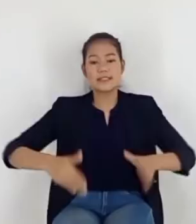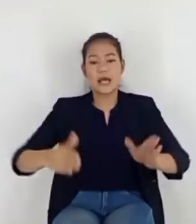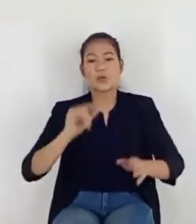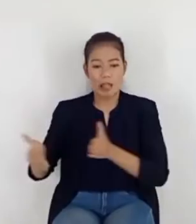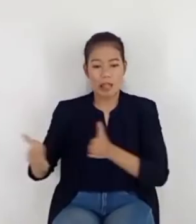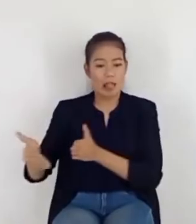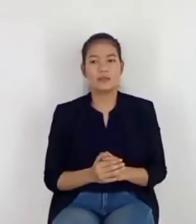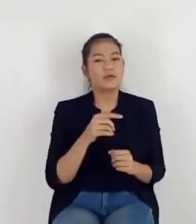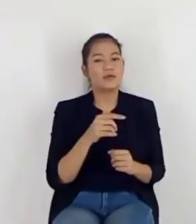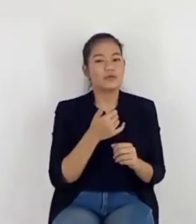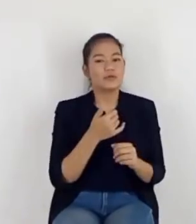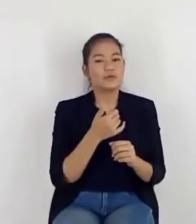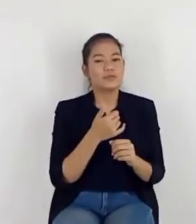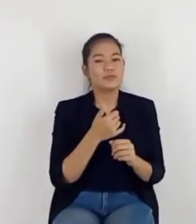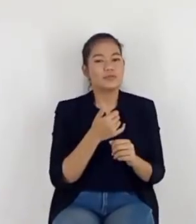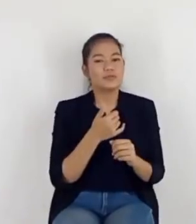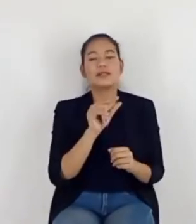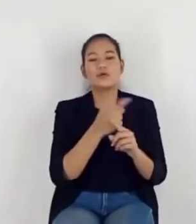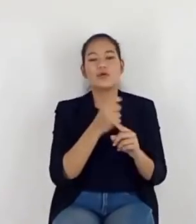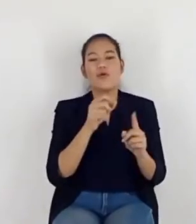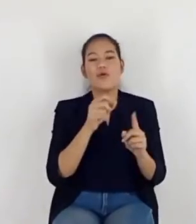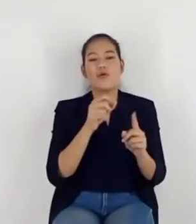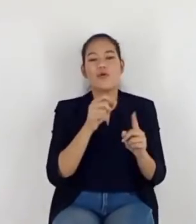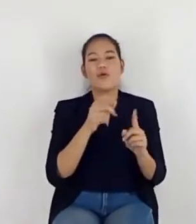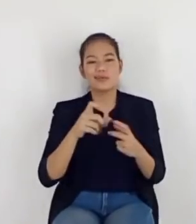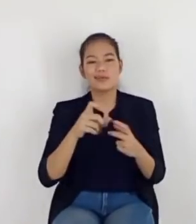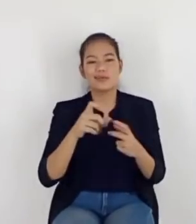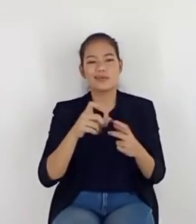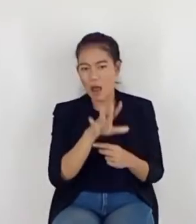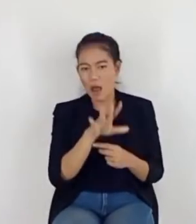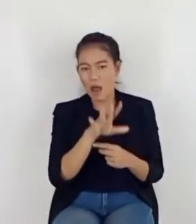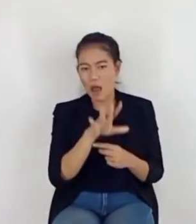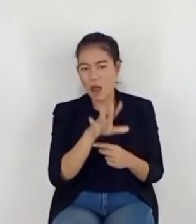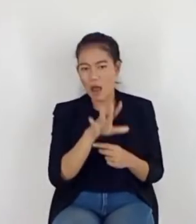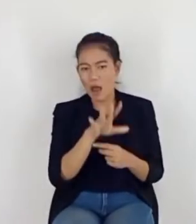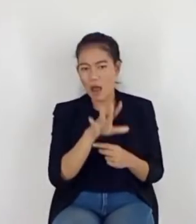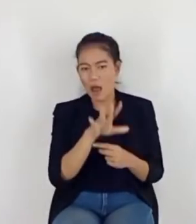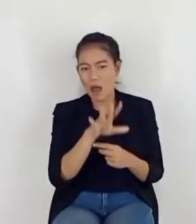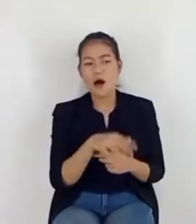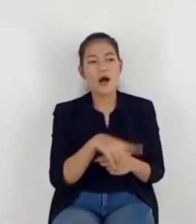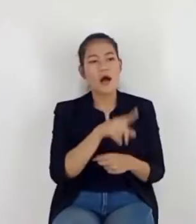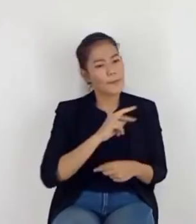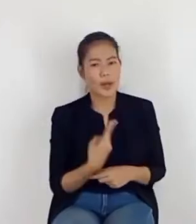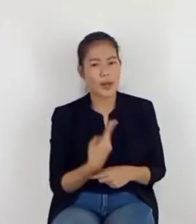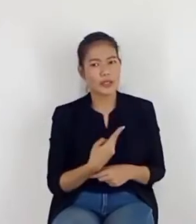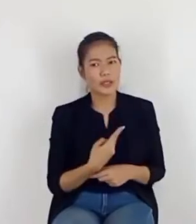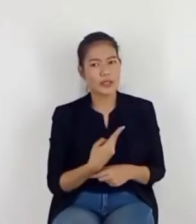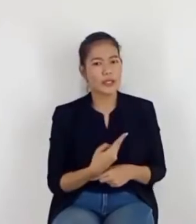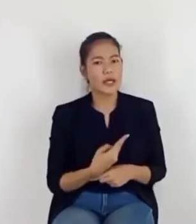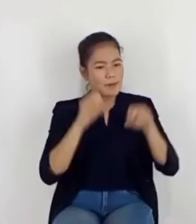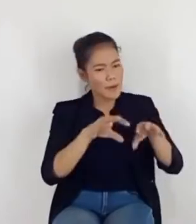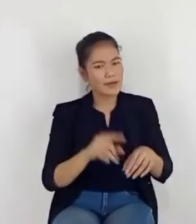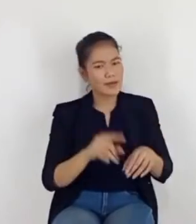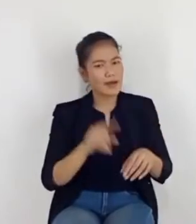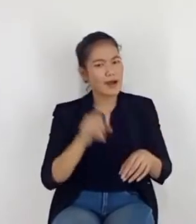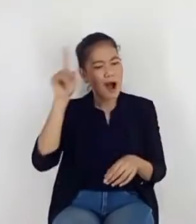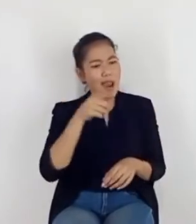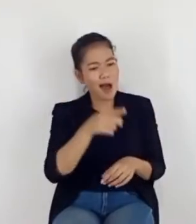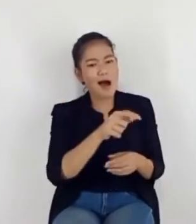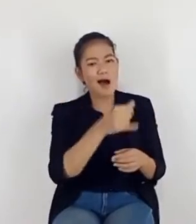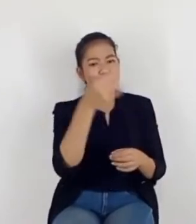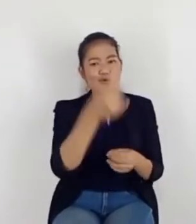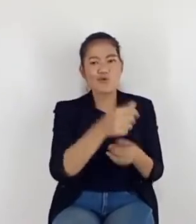dan menyerukan, "Bertobatlah dan berilah dirimu dibaptis, dan Allah akan mengampuni